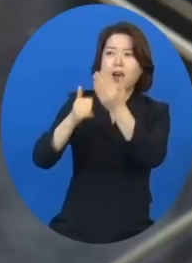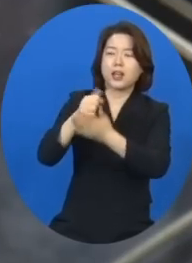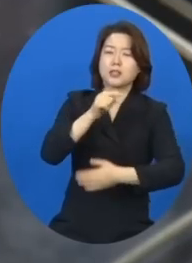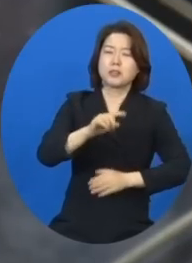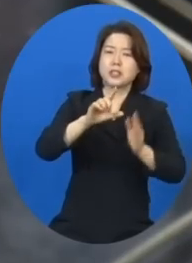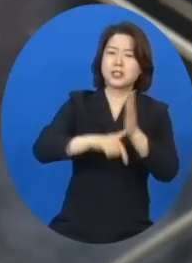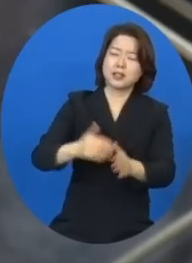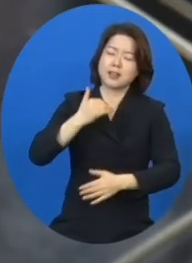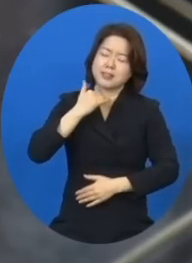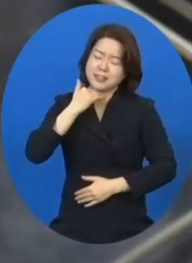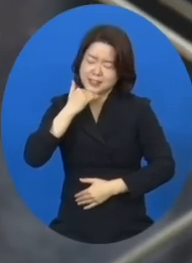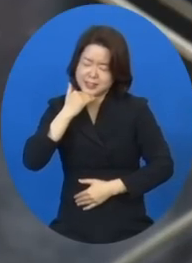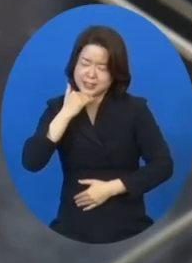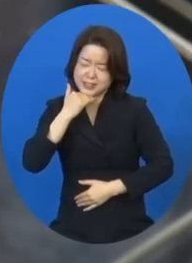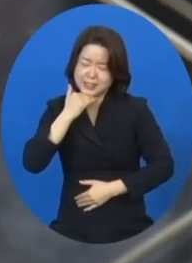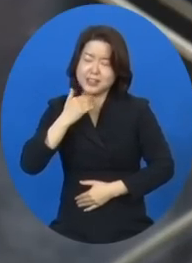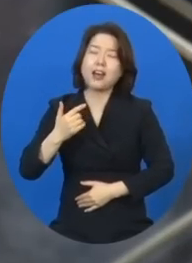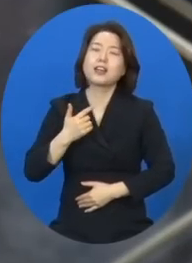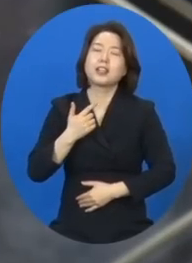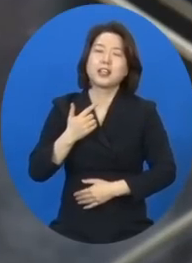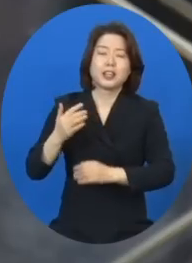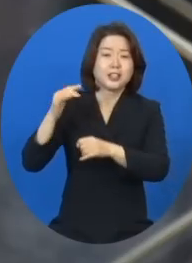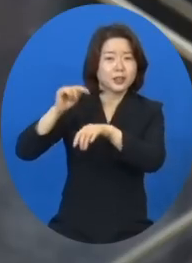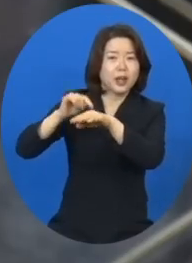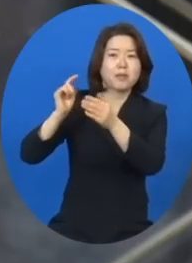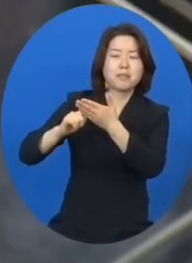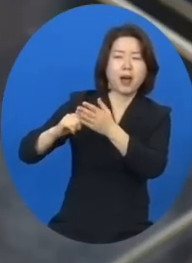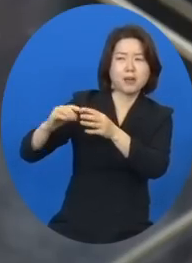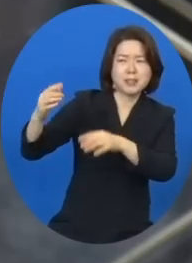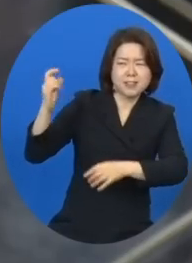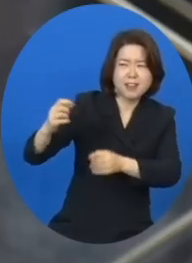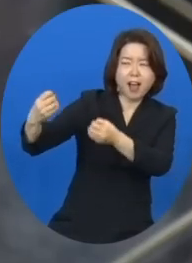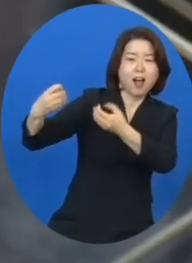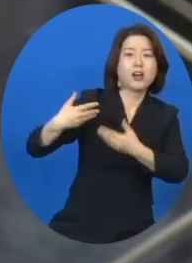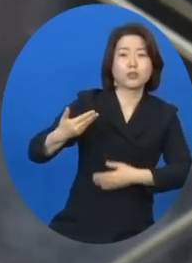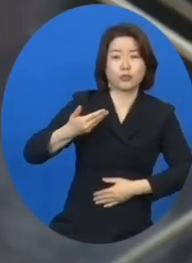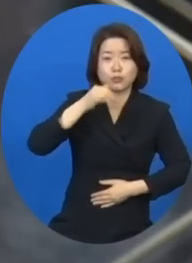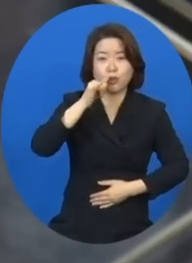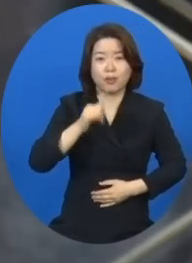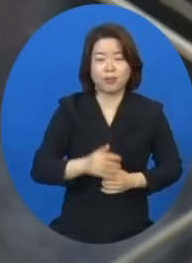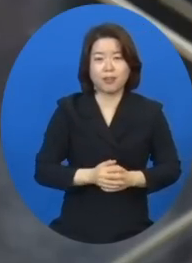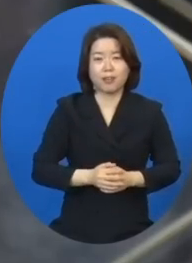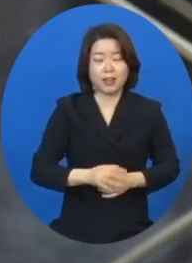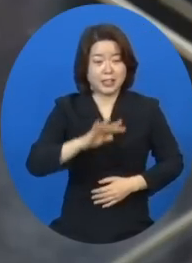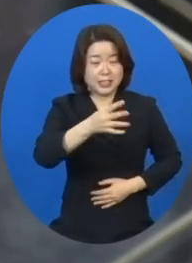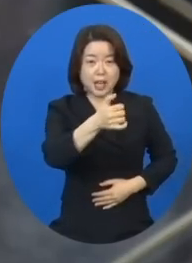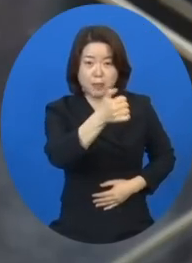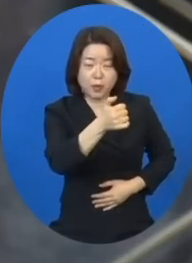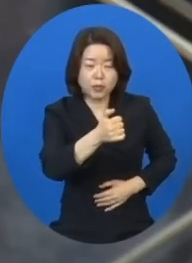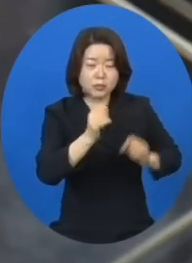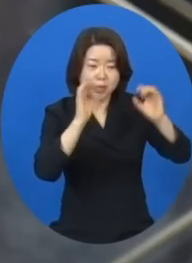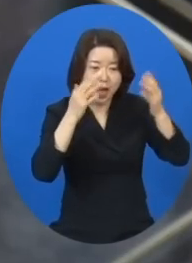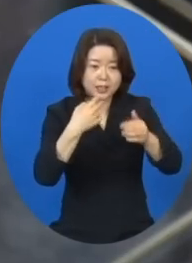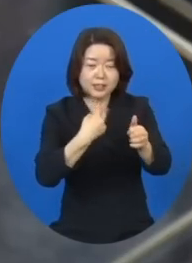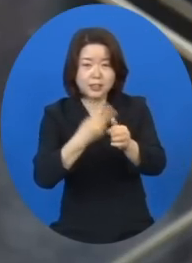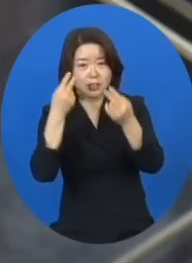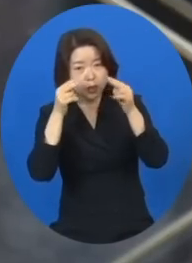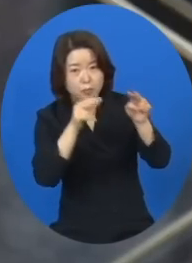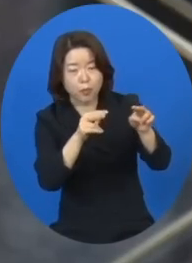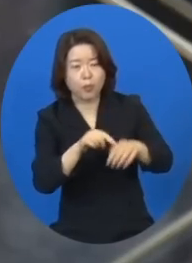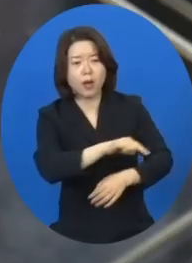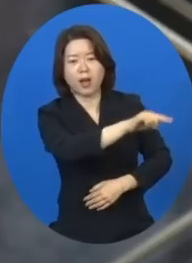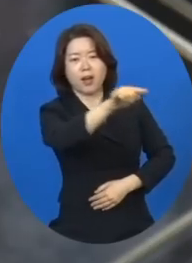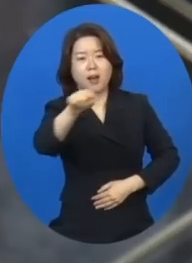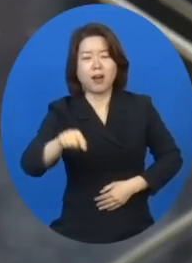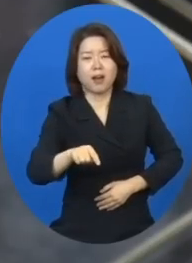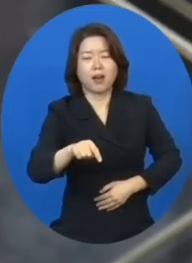시간을 기다리고 계셨다는 마음이 강하게 들었습니다. 더불어 450명의 아이들과 선생님을 보며 이들 또한 이